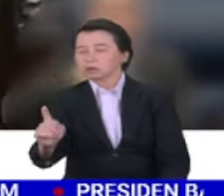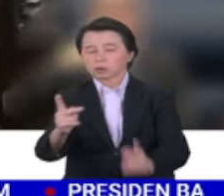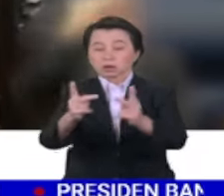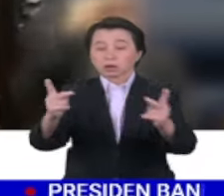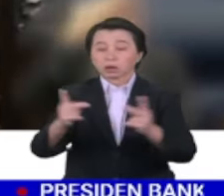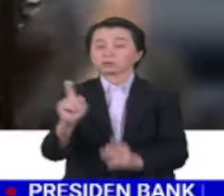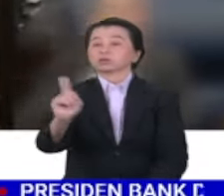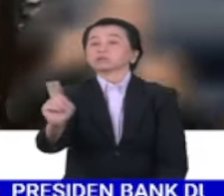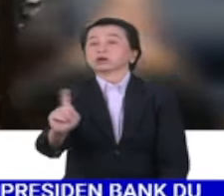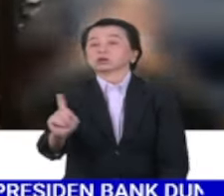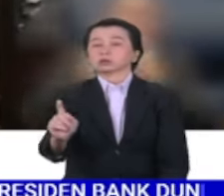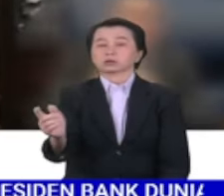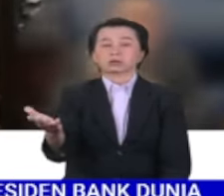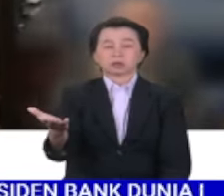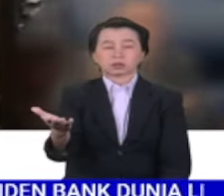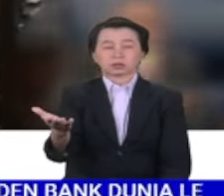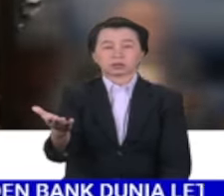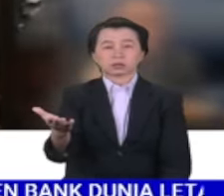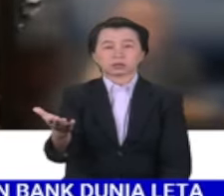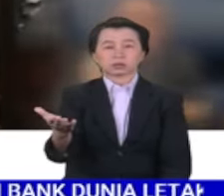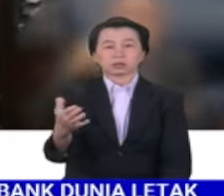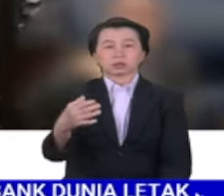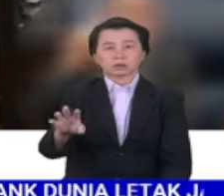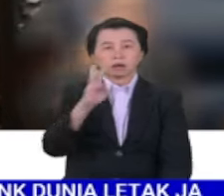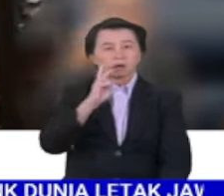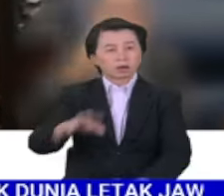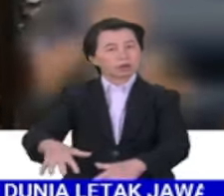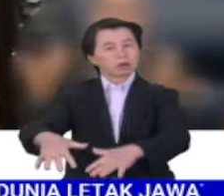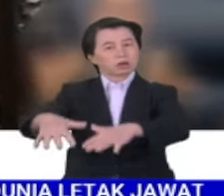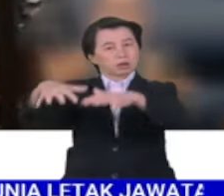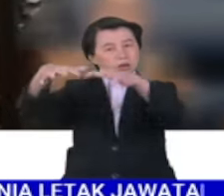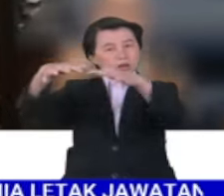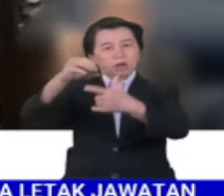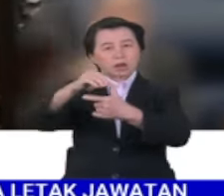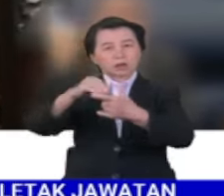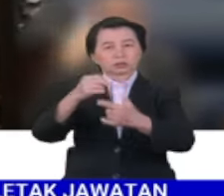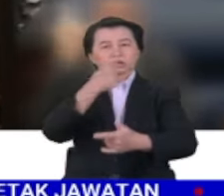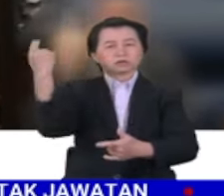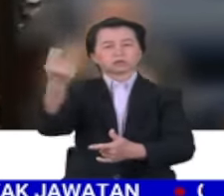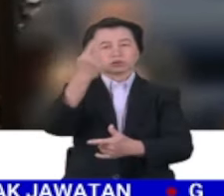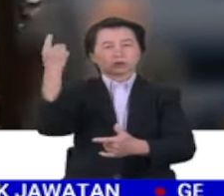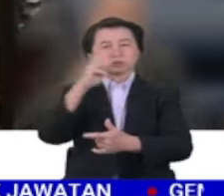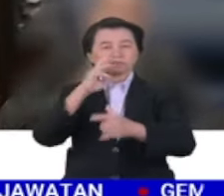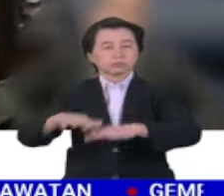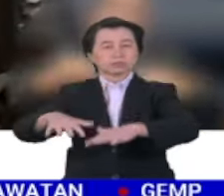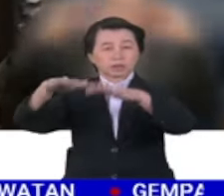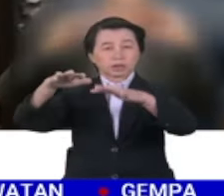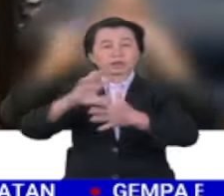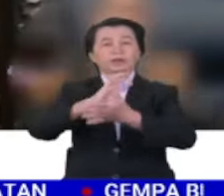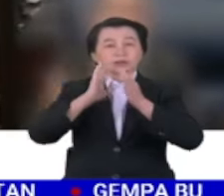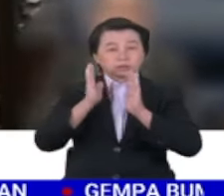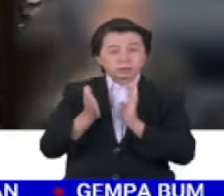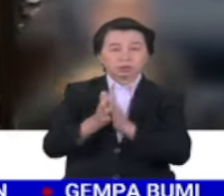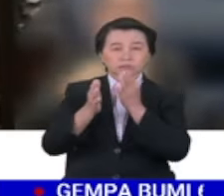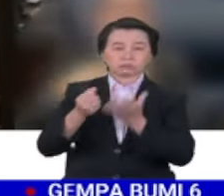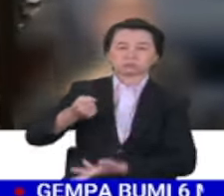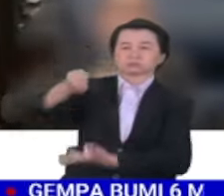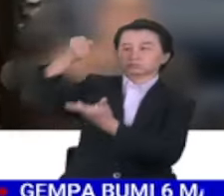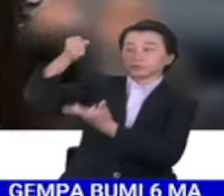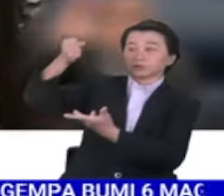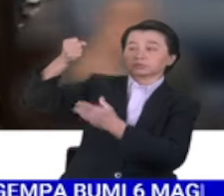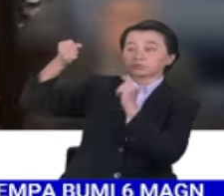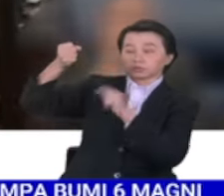yang dijangkau banjir ataupun selalu banjir maka itu telah